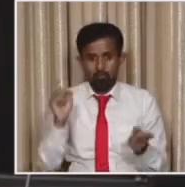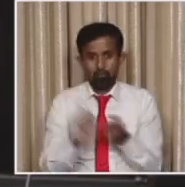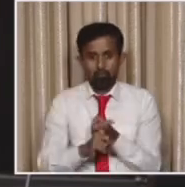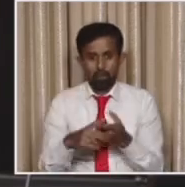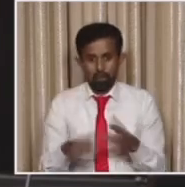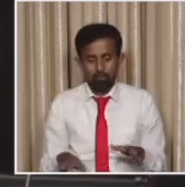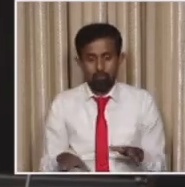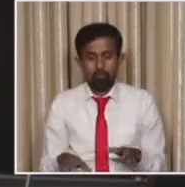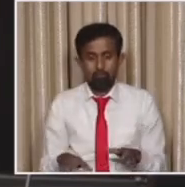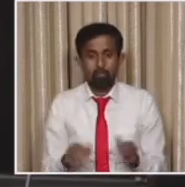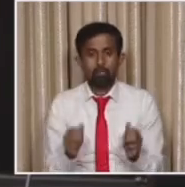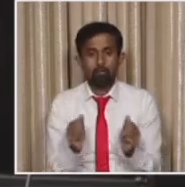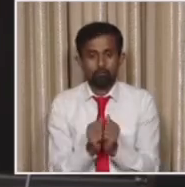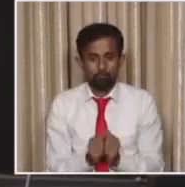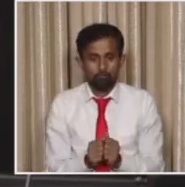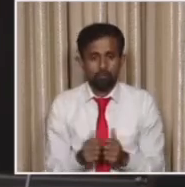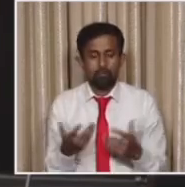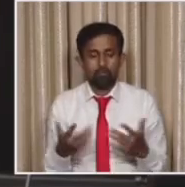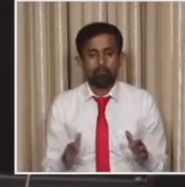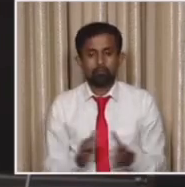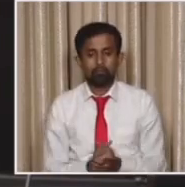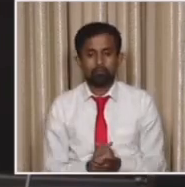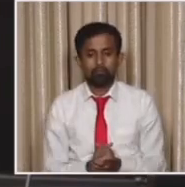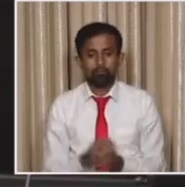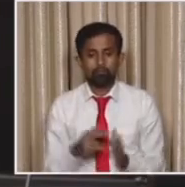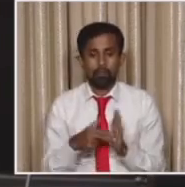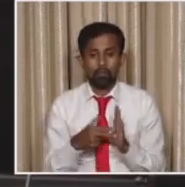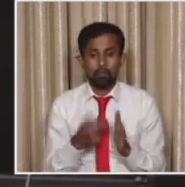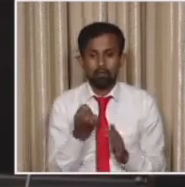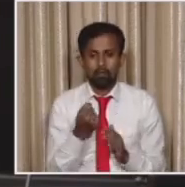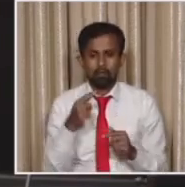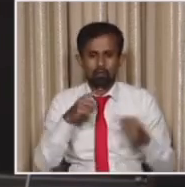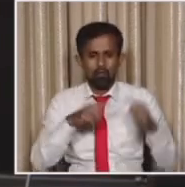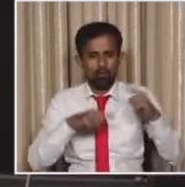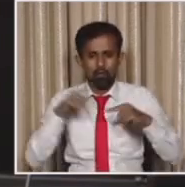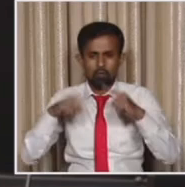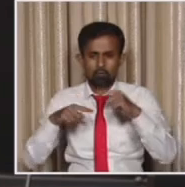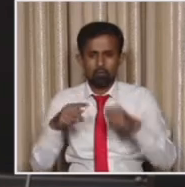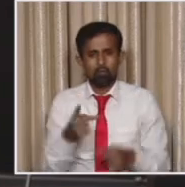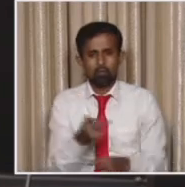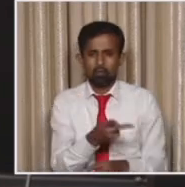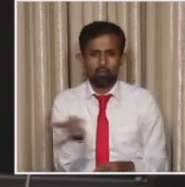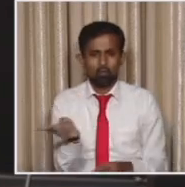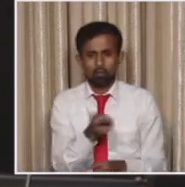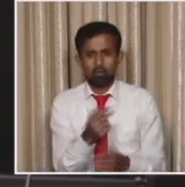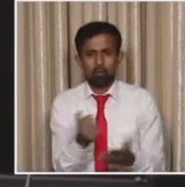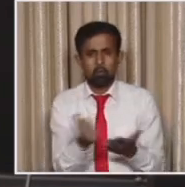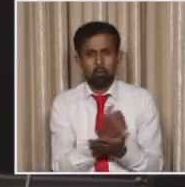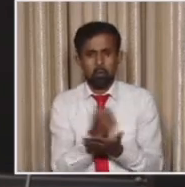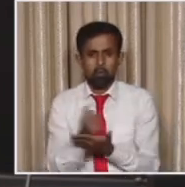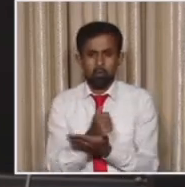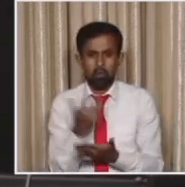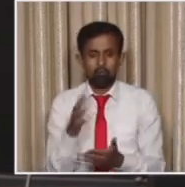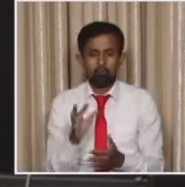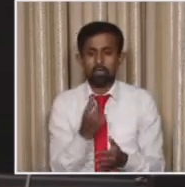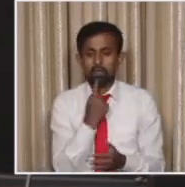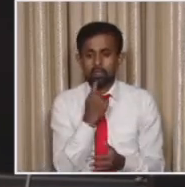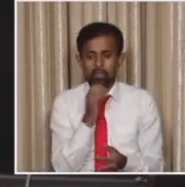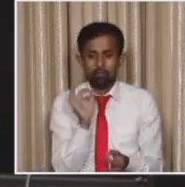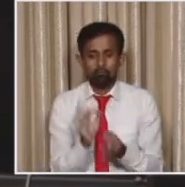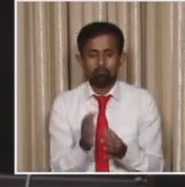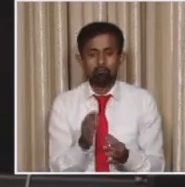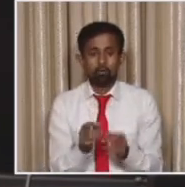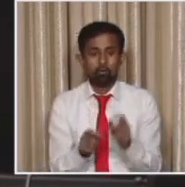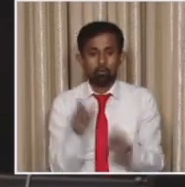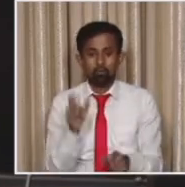ඒ ත්‍රස්තවාදී ක්‍රියාවලිය නිසා සිද්ධ වුණා. ආර්ථිකයට අඩු වැඩි වශයෙන් ඔය දෙපිරිස හානි කෙරුවා. තේ වතු ගිනි තිබ්බා, මිනිස්සු මරලා